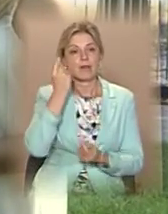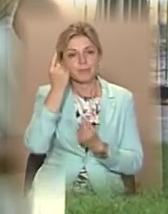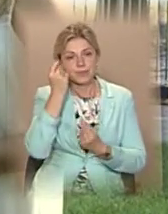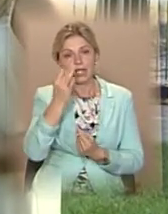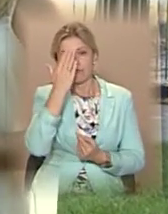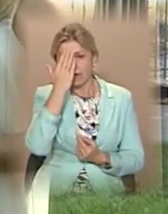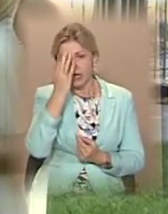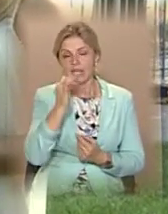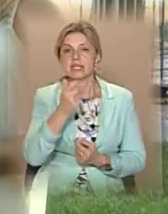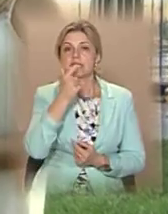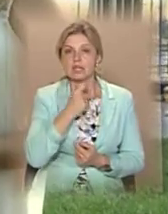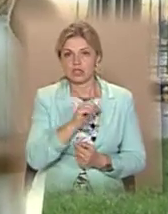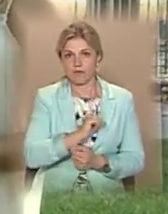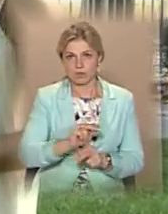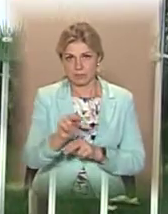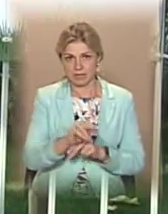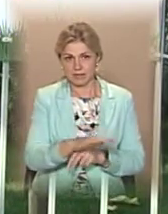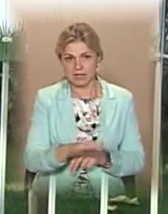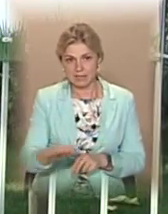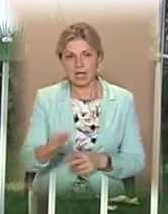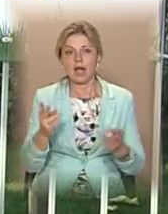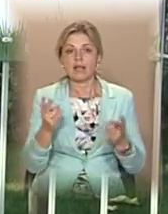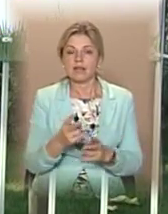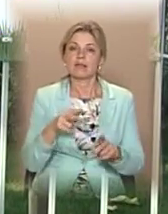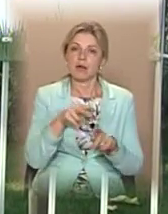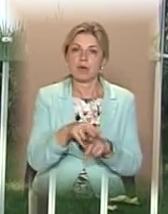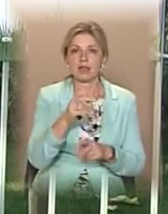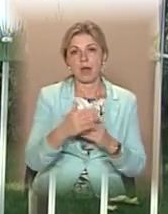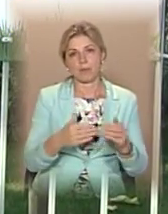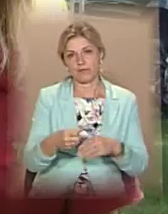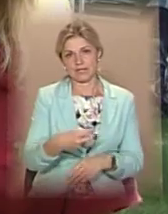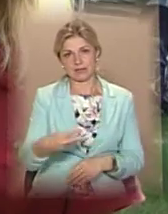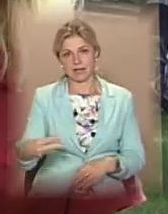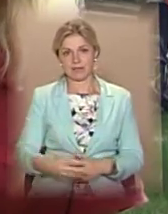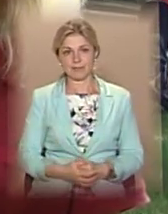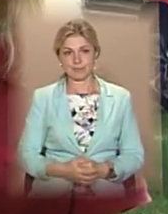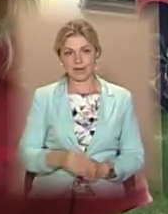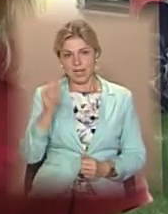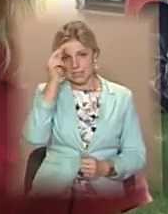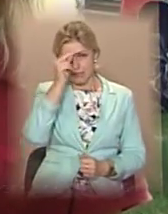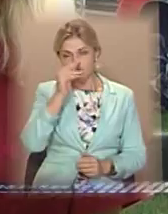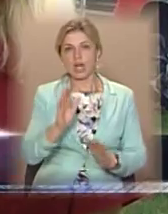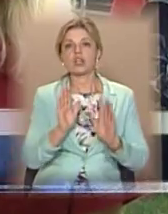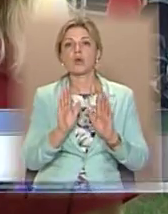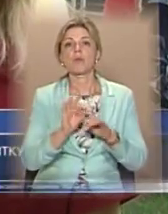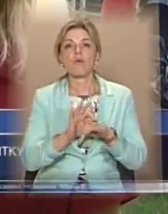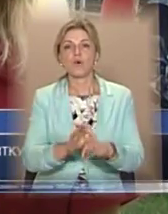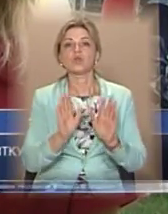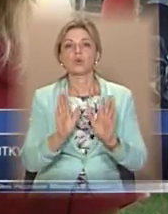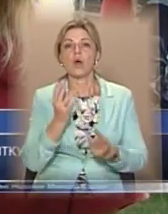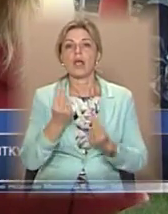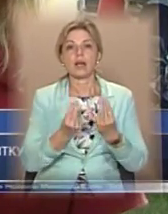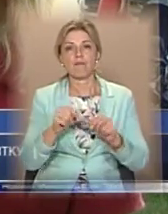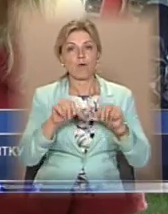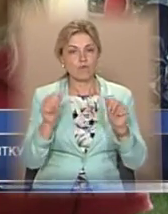та естетичне виховання дитині. Тож варто покластися на професіоналів. Заняття будуть проходити тільки лише в ігровій формі. Звісно, це